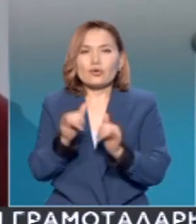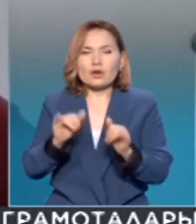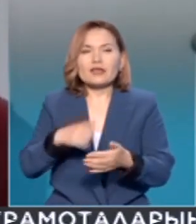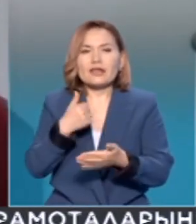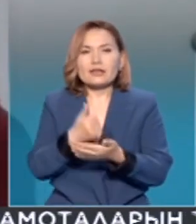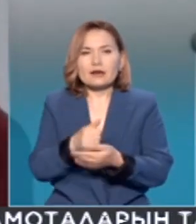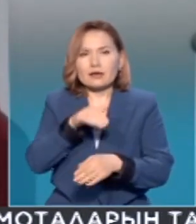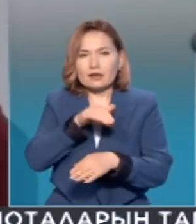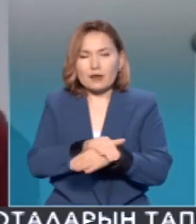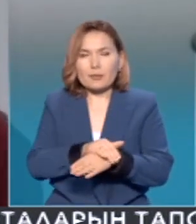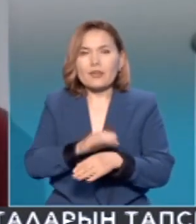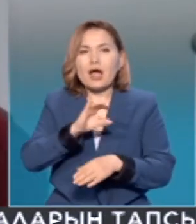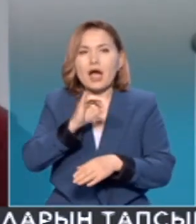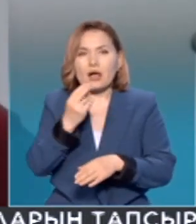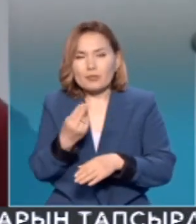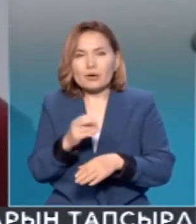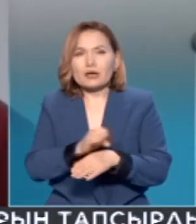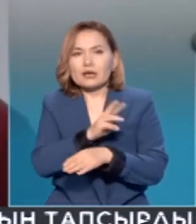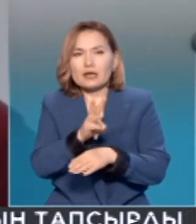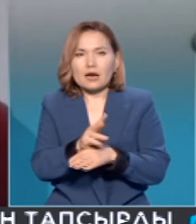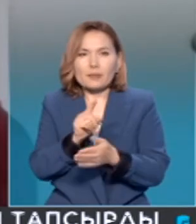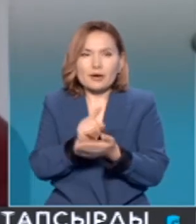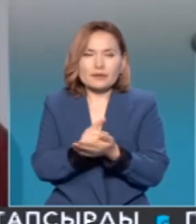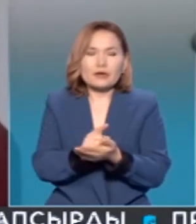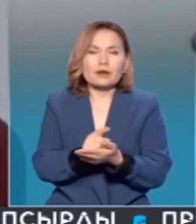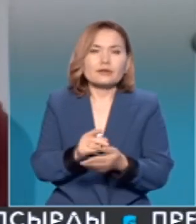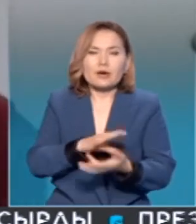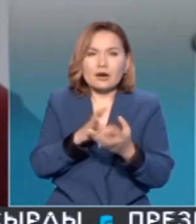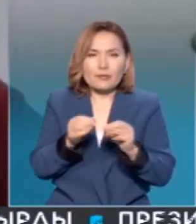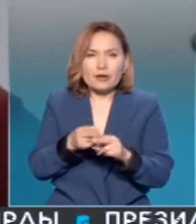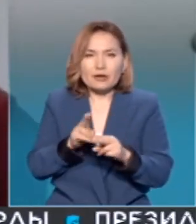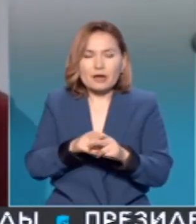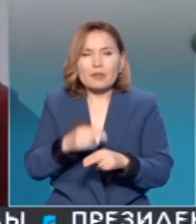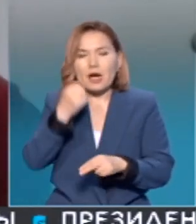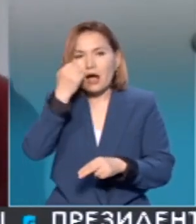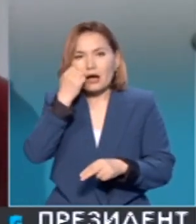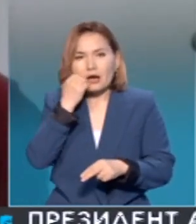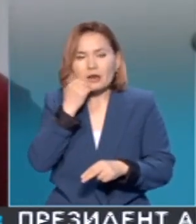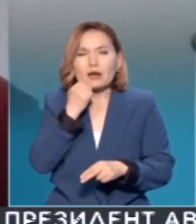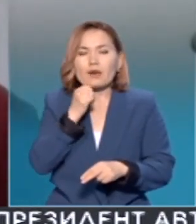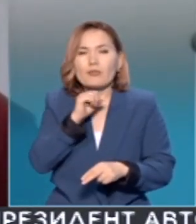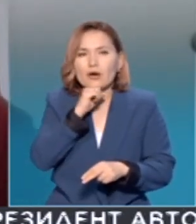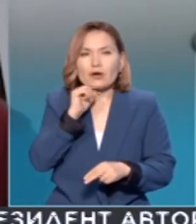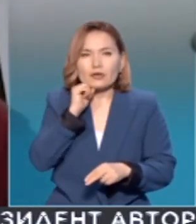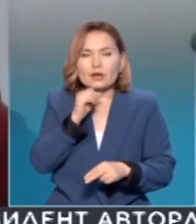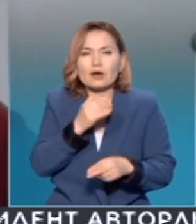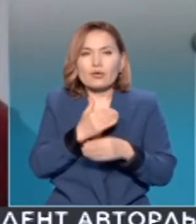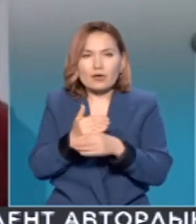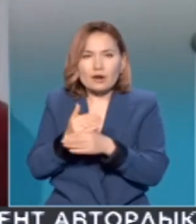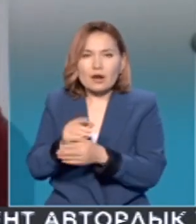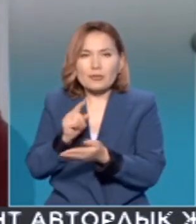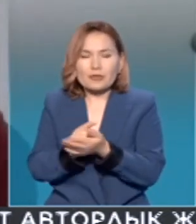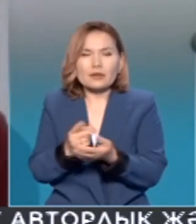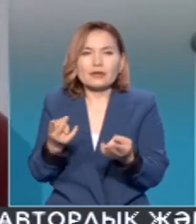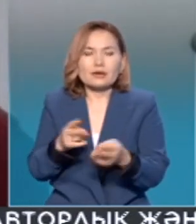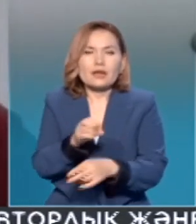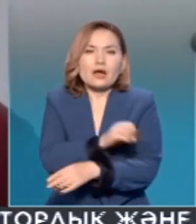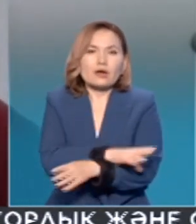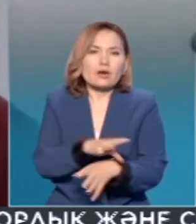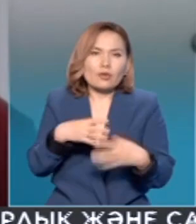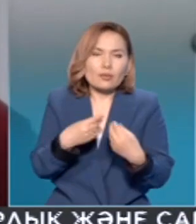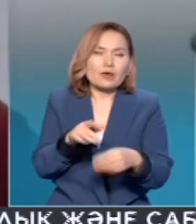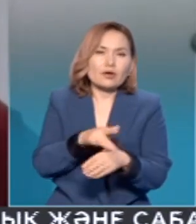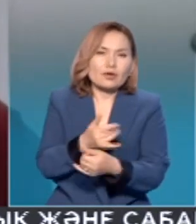негізгі факторлар әлеуметтік қамсыздандыру және медикер, яғни қарттарға қамқорлық жасау, медикеге кедейлерге медициналық